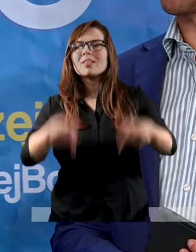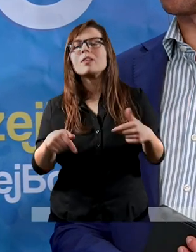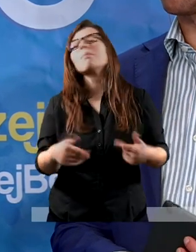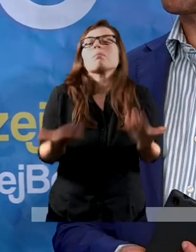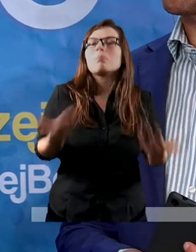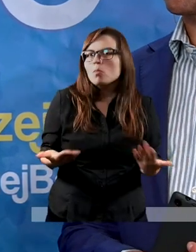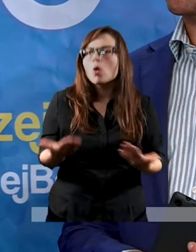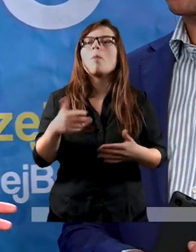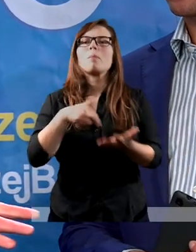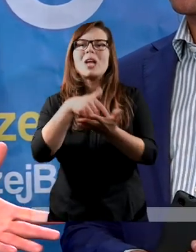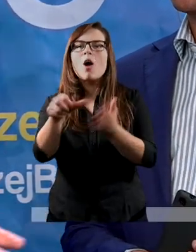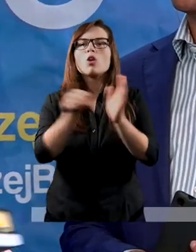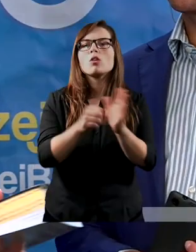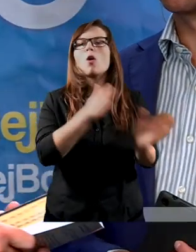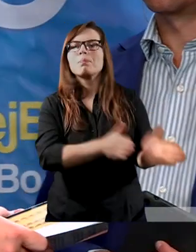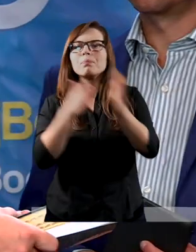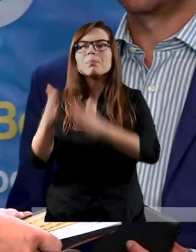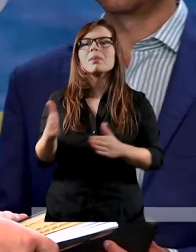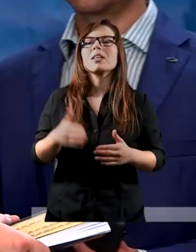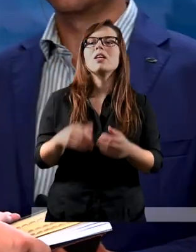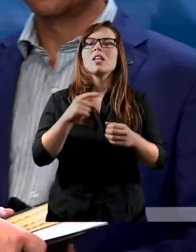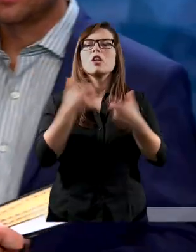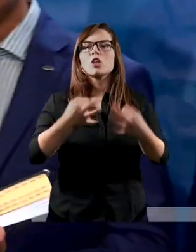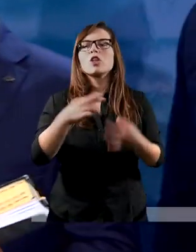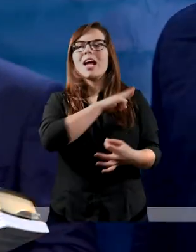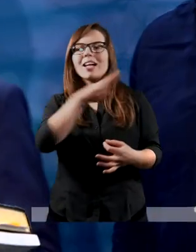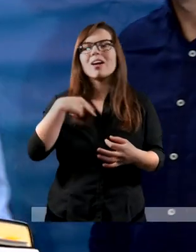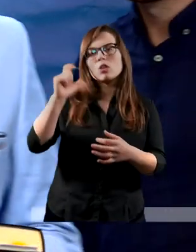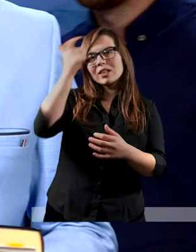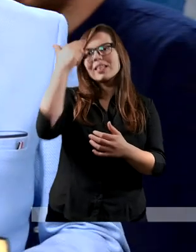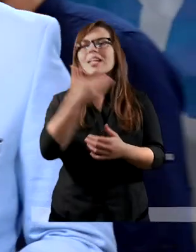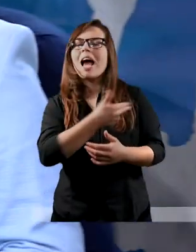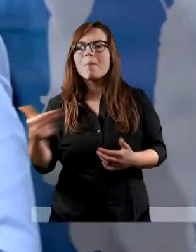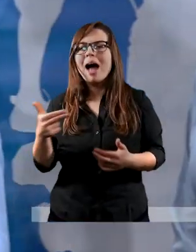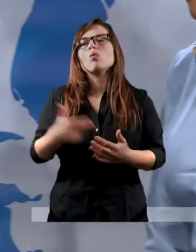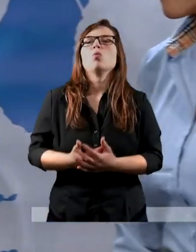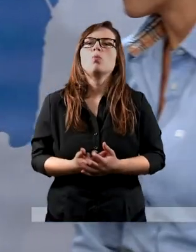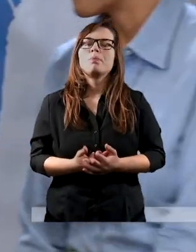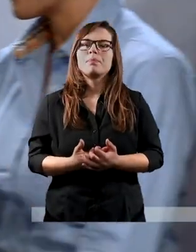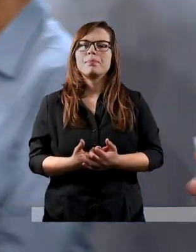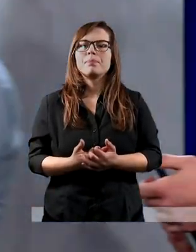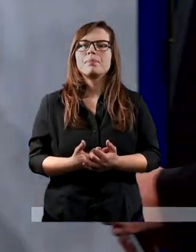i przechodzimy do meritum naszego dzisiejszego tematu.